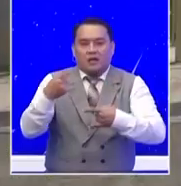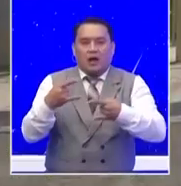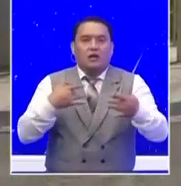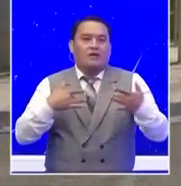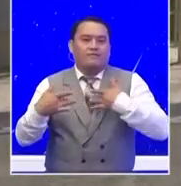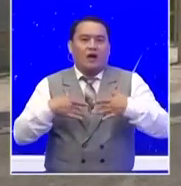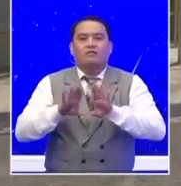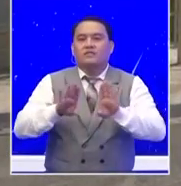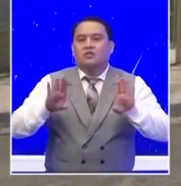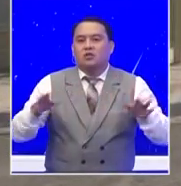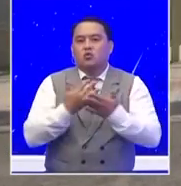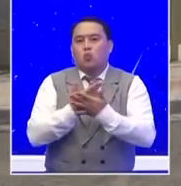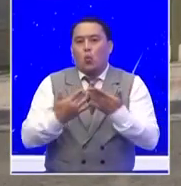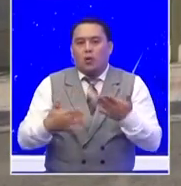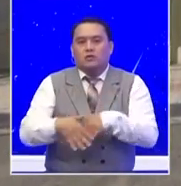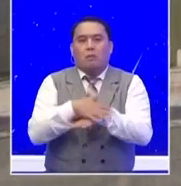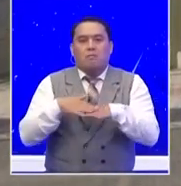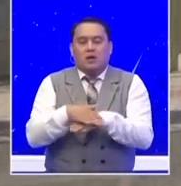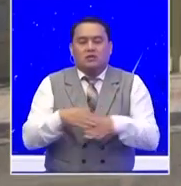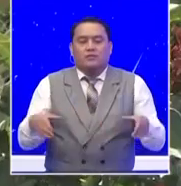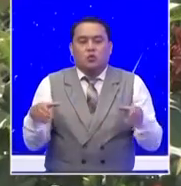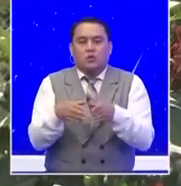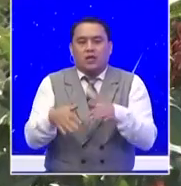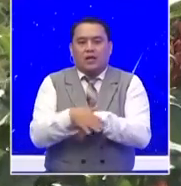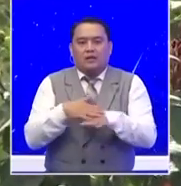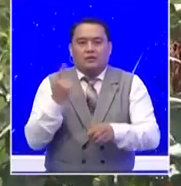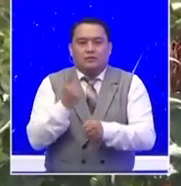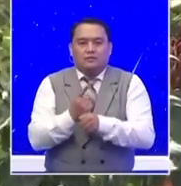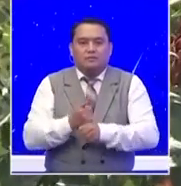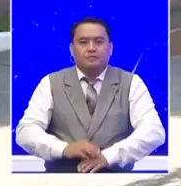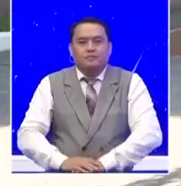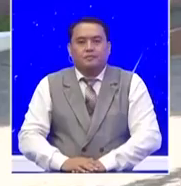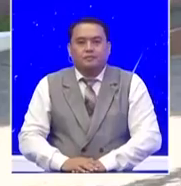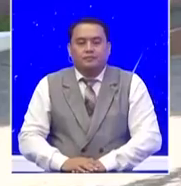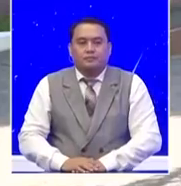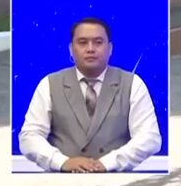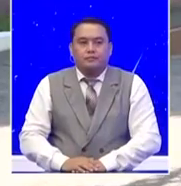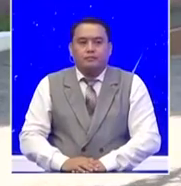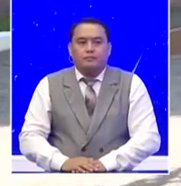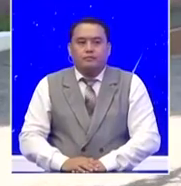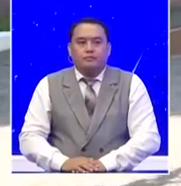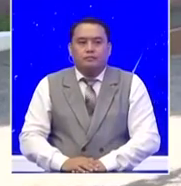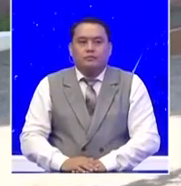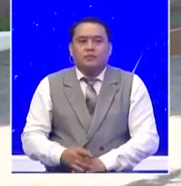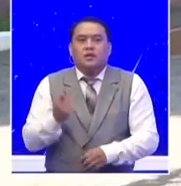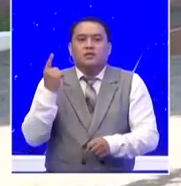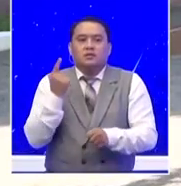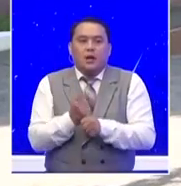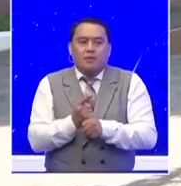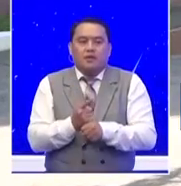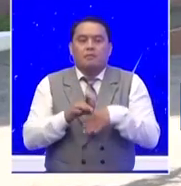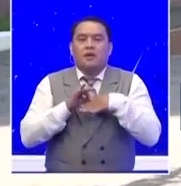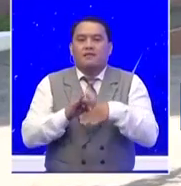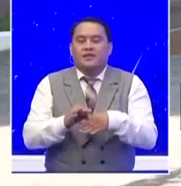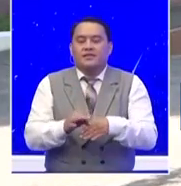театров, выставок и других объектов с массовым скоплением людей. Также сохраняется запрет на проведение